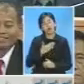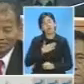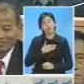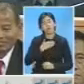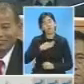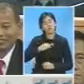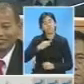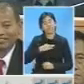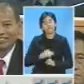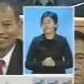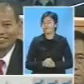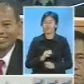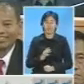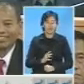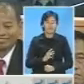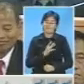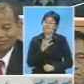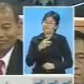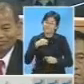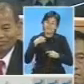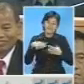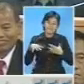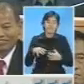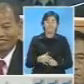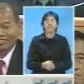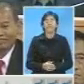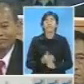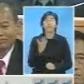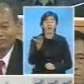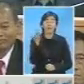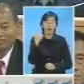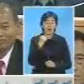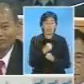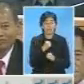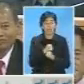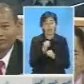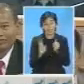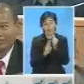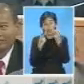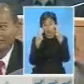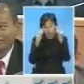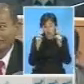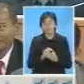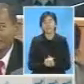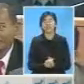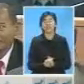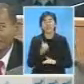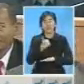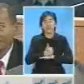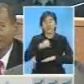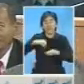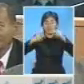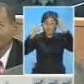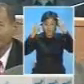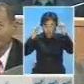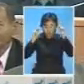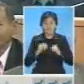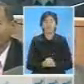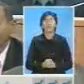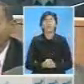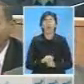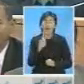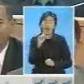าไม่สมเกียรติกับท่านครับท่านเป็นอดีตถึงนายกรองนายกรัฐมนตรีเป็นรัฐมนตรีประจำสำนักท่านน